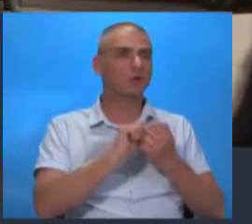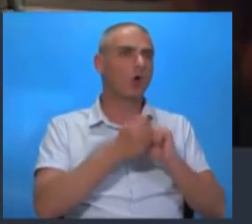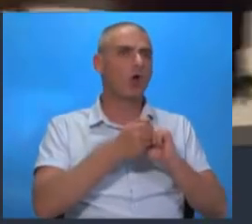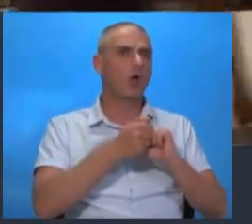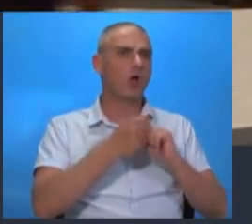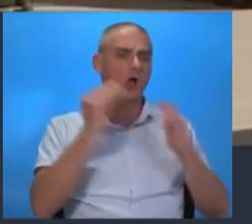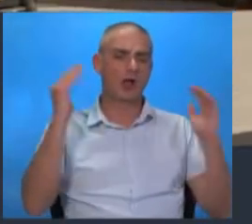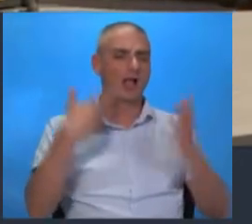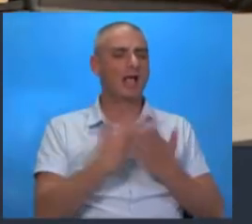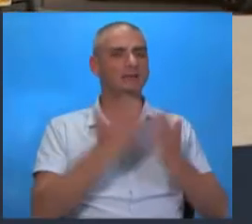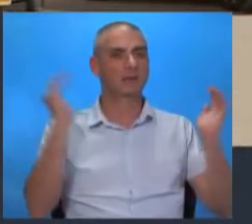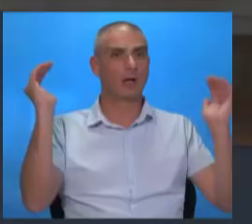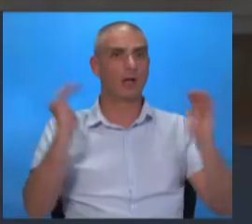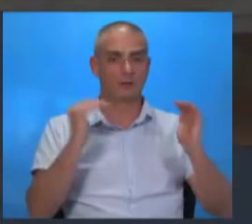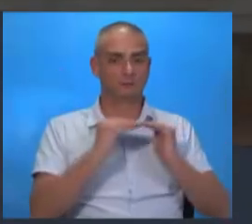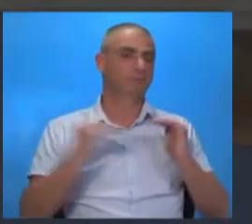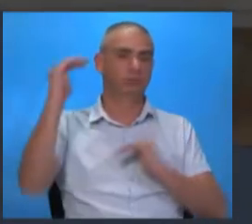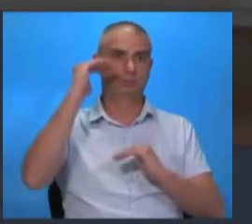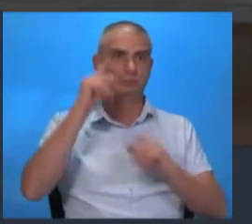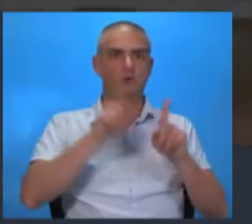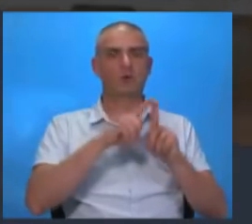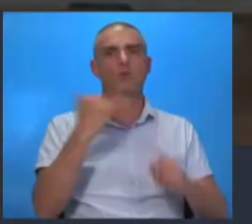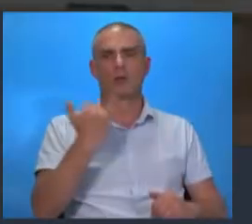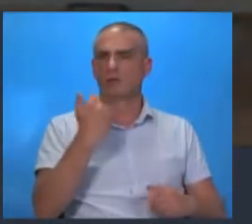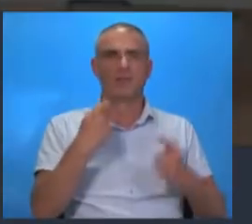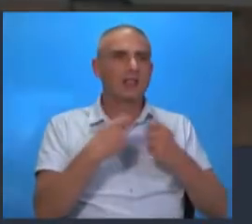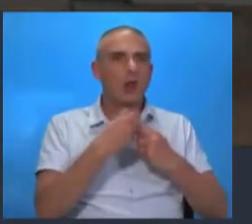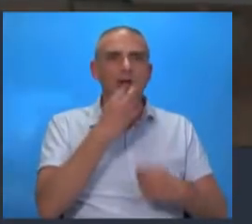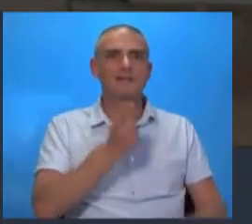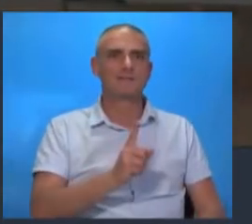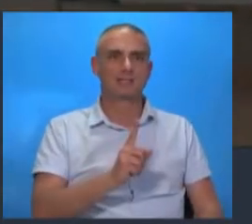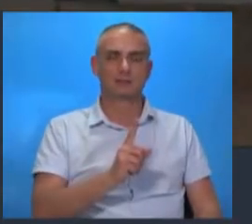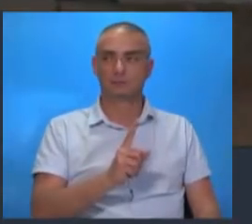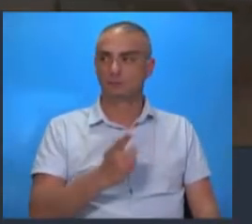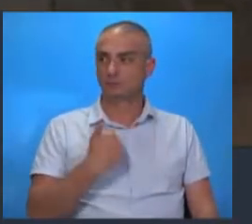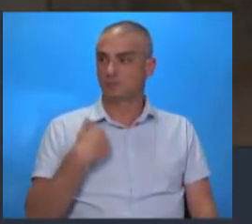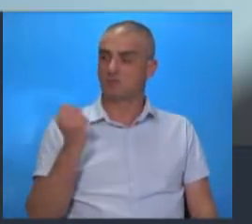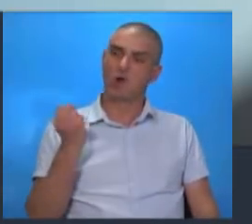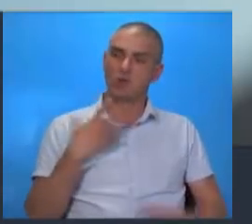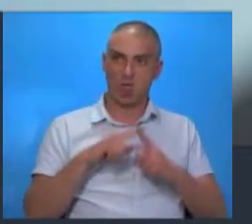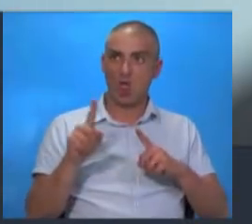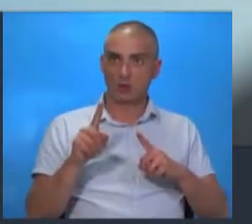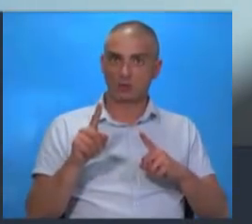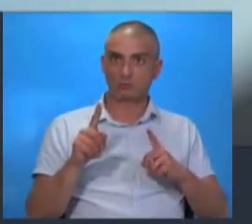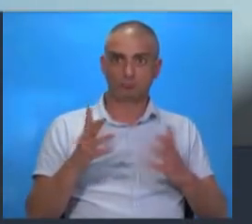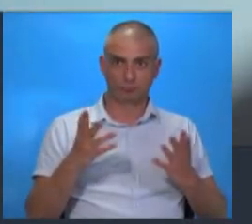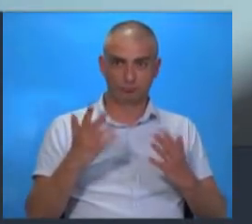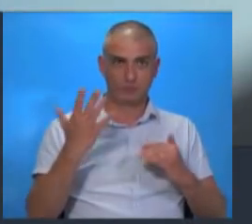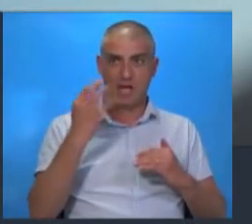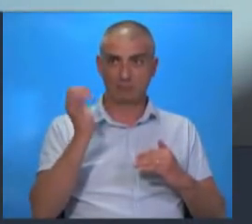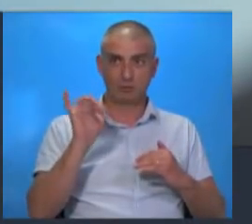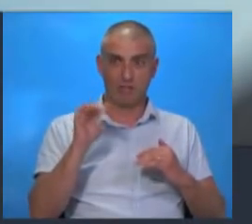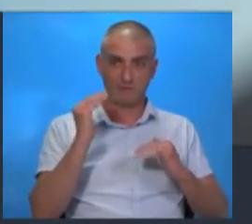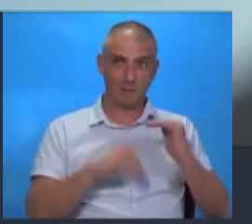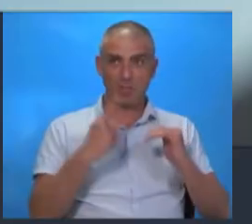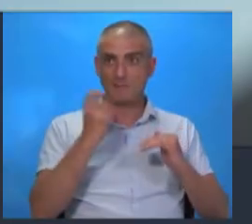הקיטון בהיצע דווקא יקפיץ אותם? כמו תמיד, תלוי את מי שואלים. אם אני אבוא בעוד חודש, זה יהיה 50,000 שקל פחות, 100,000